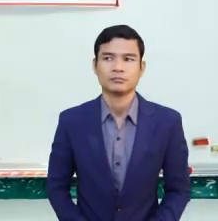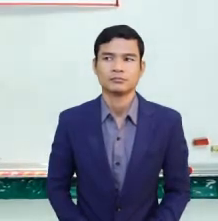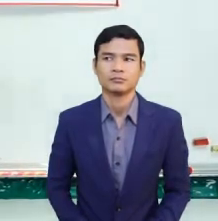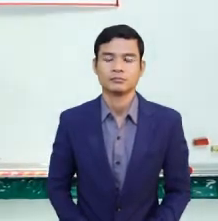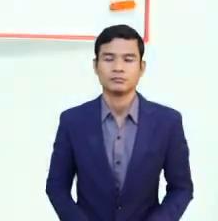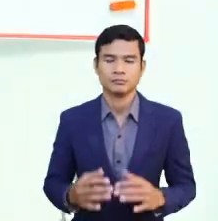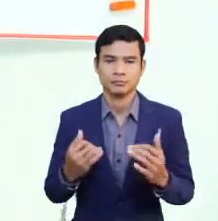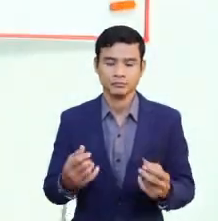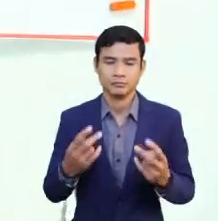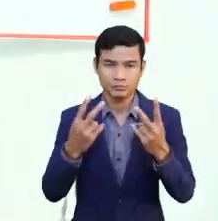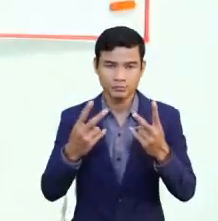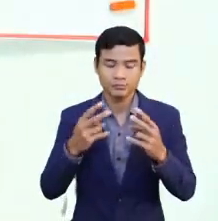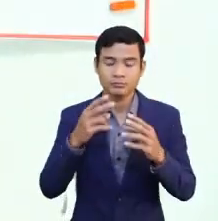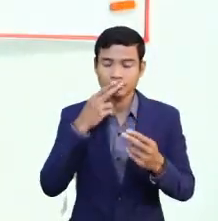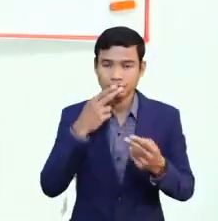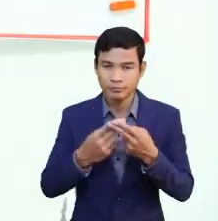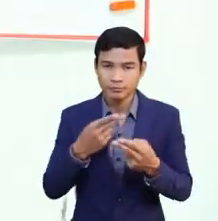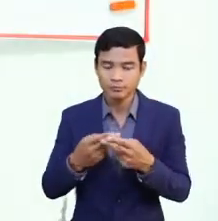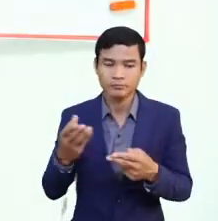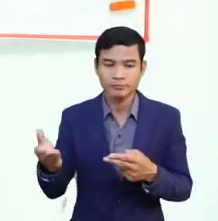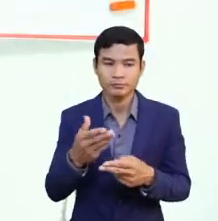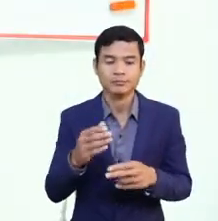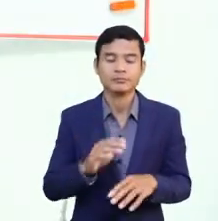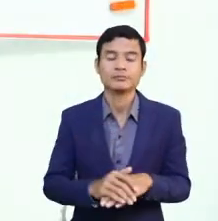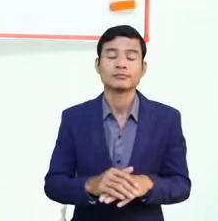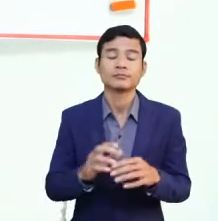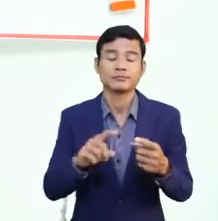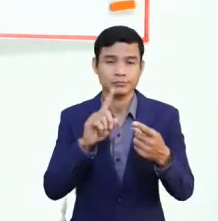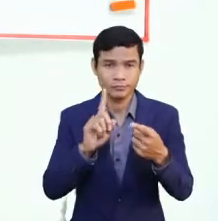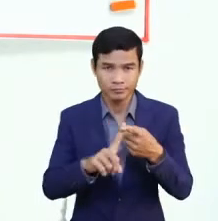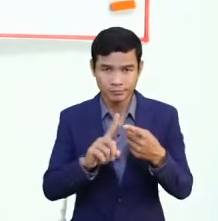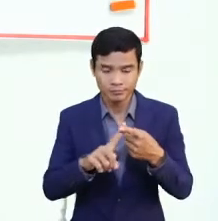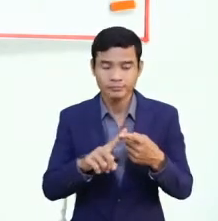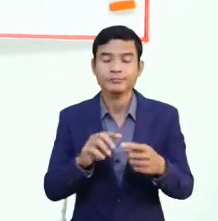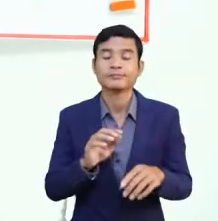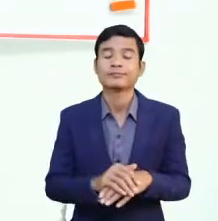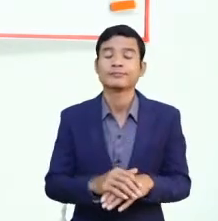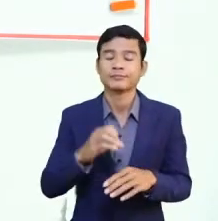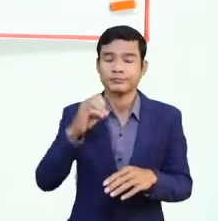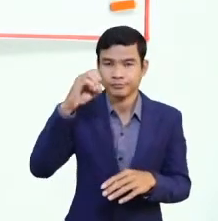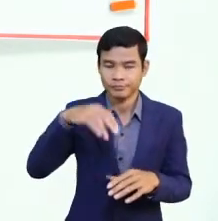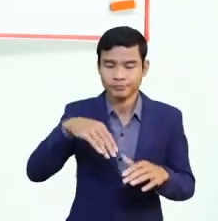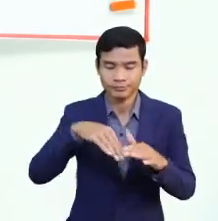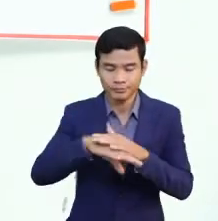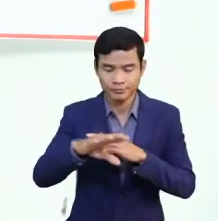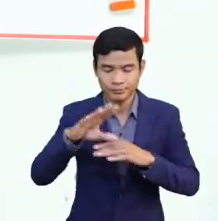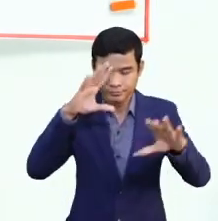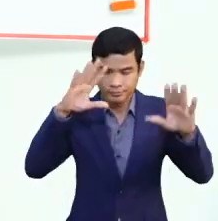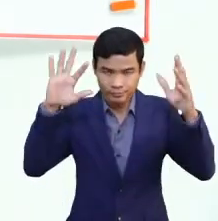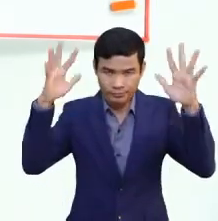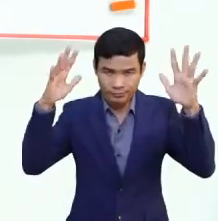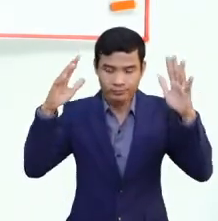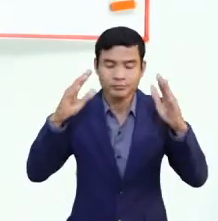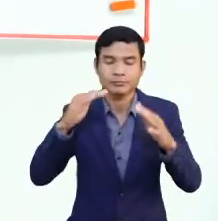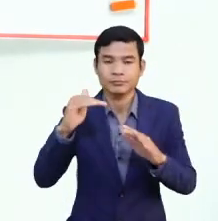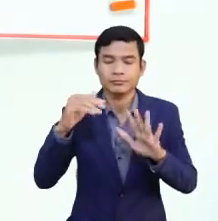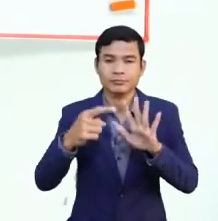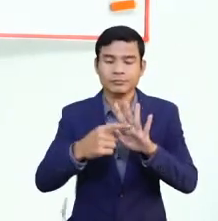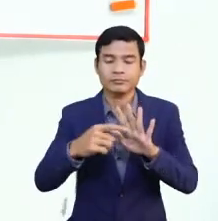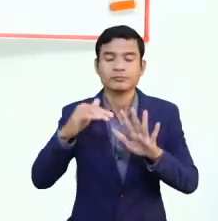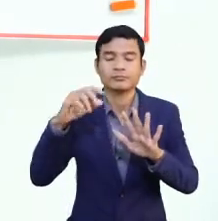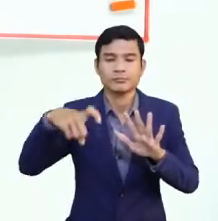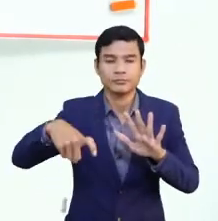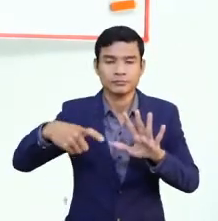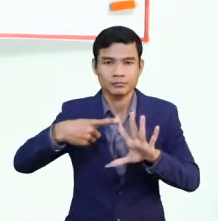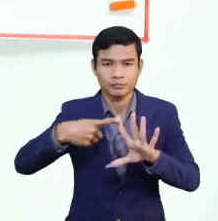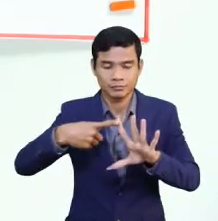chả lấy những tiền tật chậm lại nó con chả chậm lại xong rập xong nồi tìm muối chả nói ngay bảo vệ sản lạc cá sụp phí tài